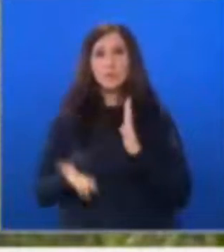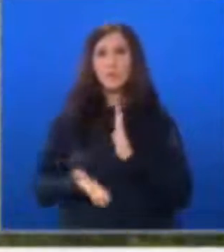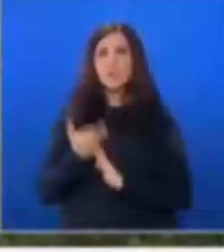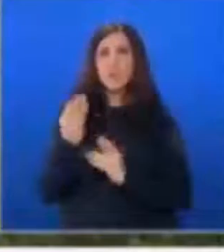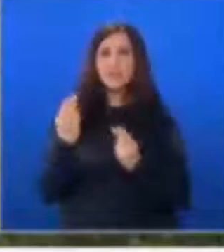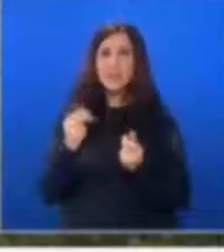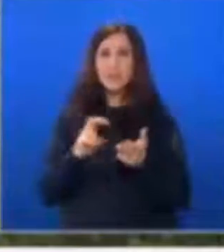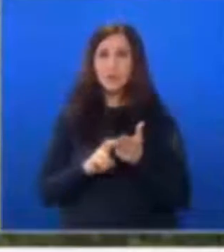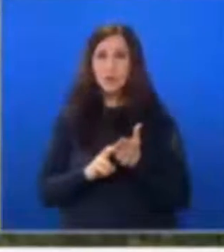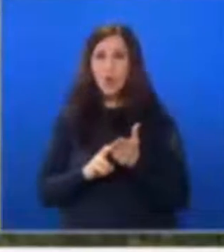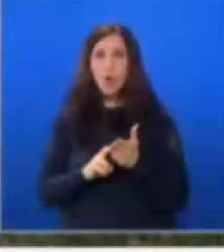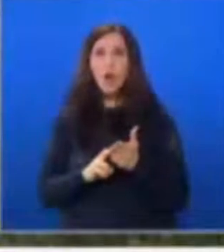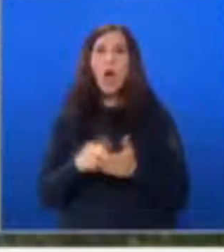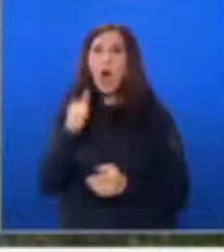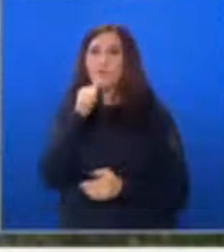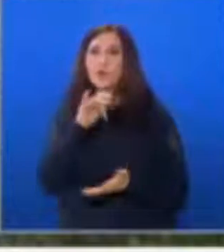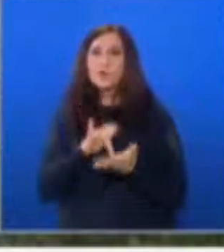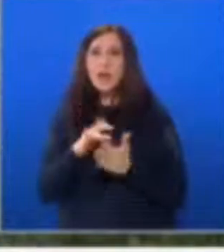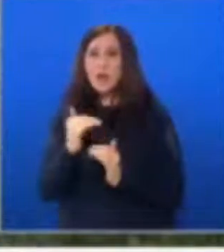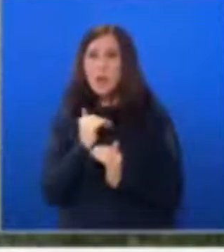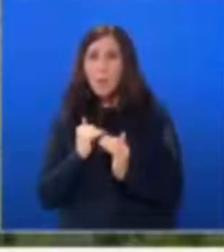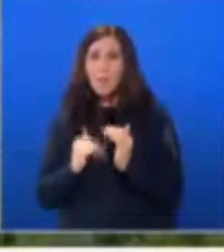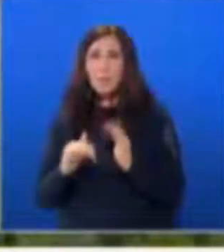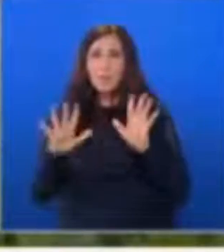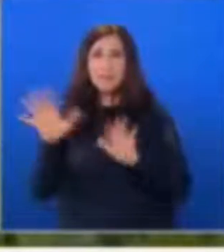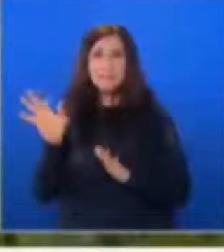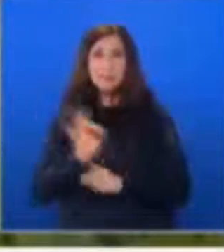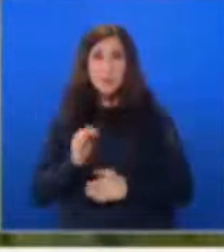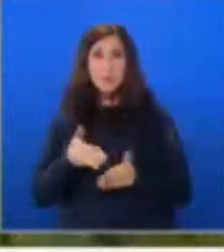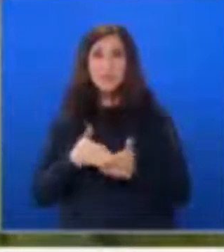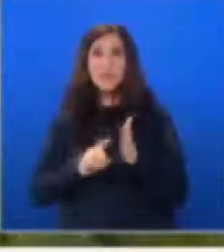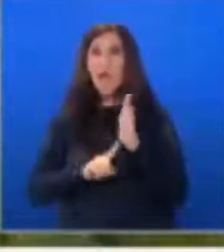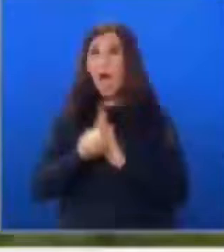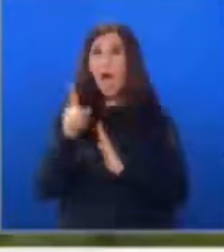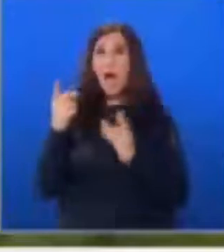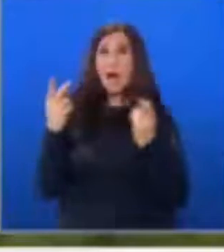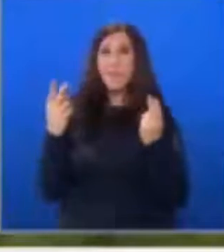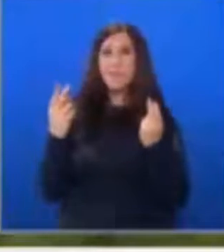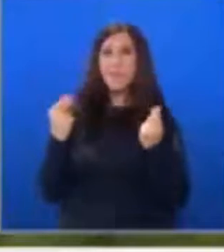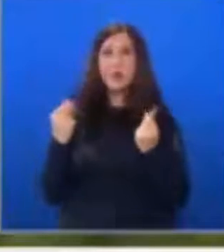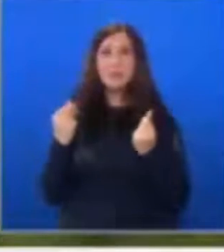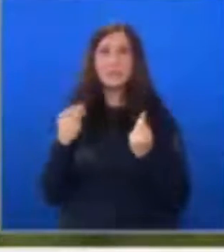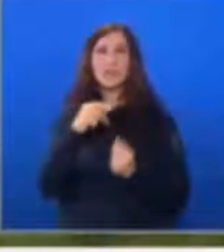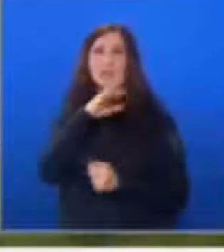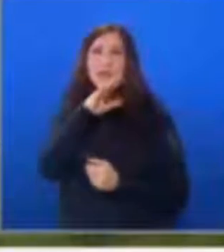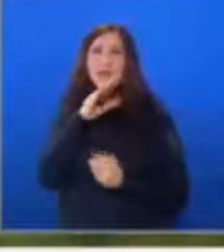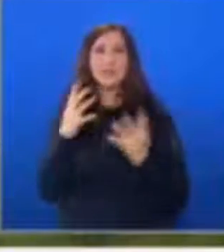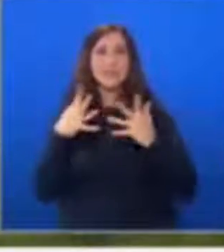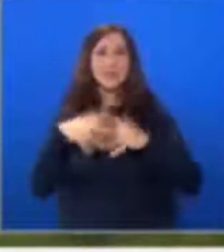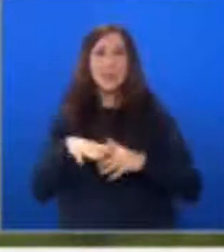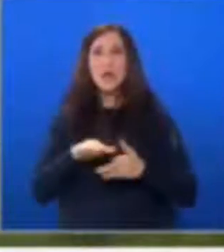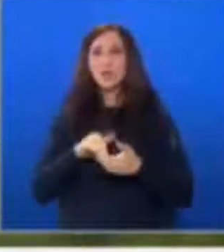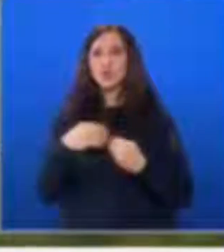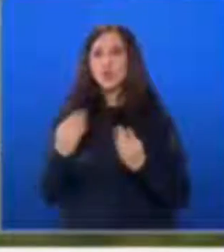увеличение на цената на ток от водните си централи под 10% само заради инфлацията и амортизацията на съоръженията си. Дружеството е